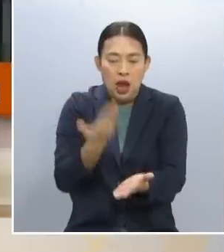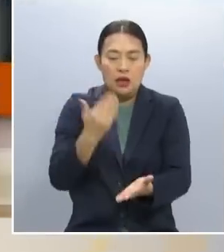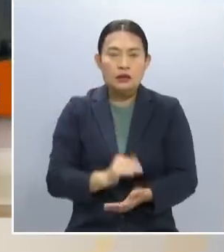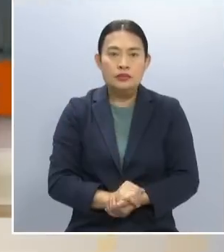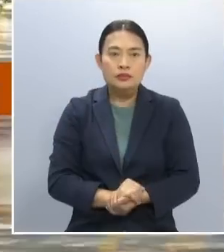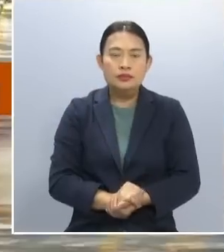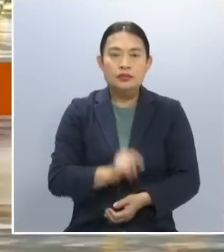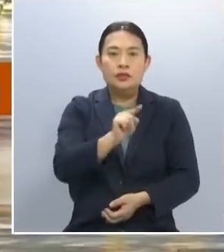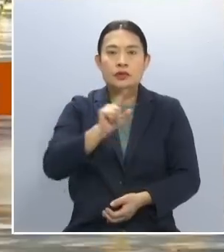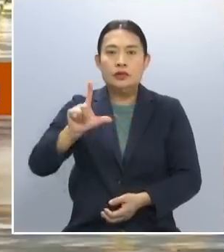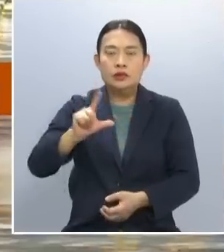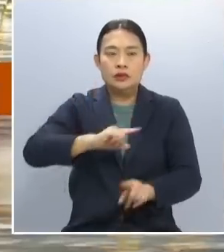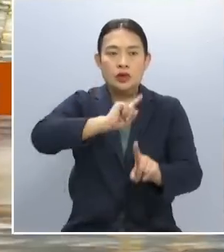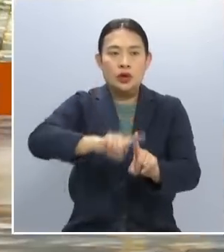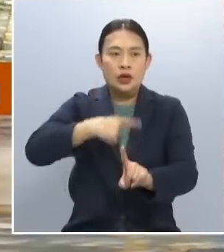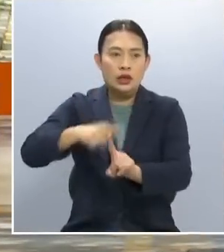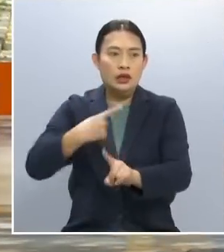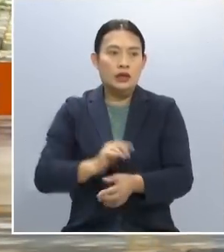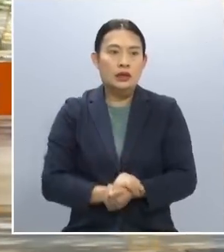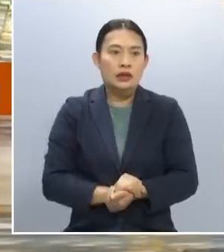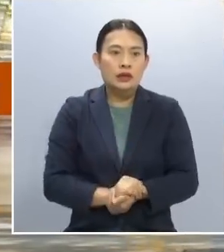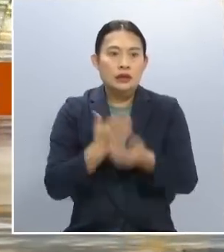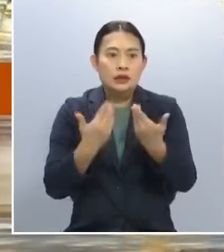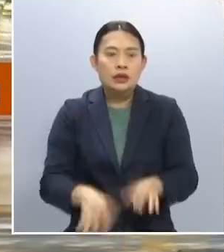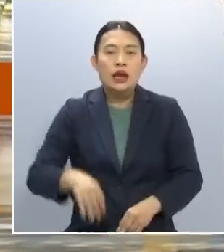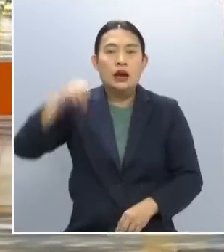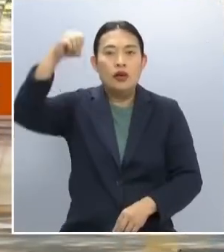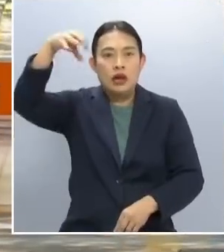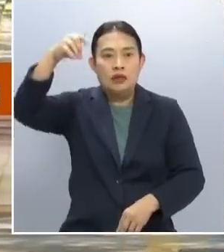ล้านนึงแล้วปรากฏว่าไอ้ค่าไฟเนี่ยมันกลายเป็นต้นทุนสำคัญ